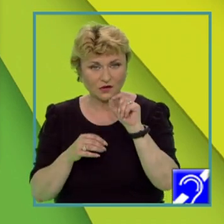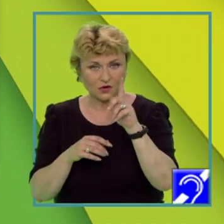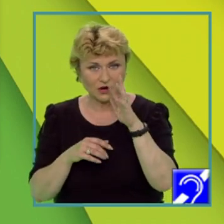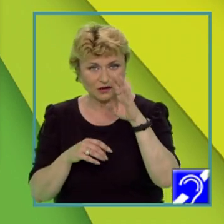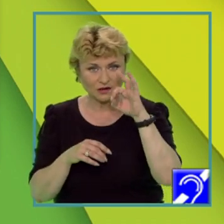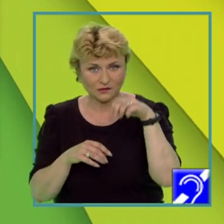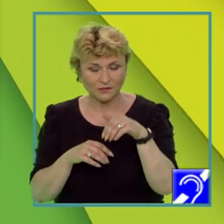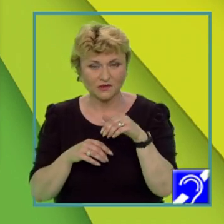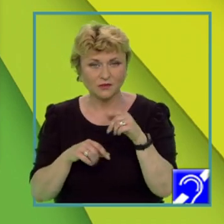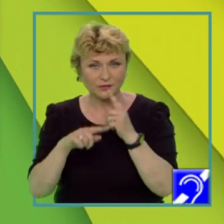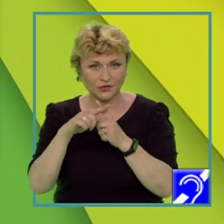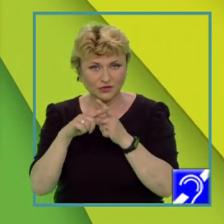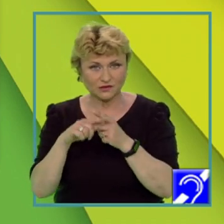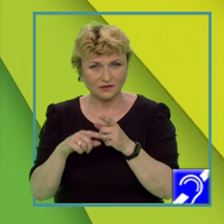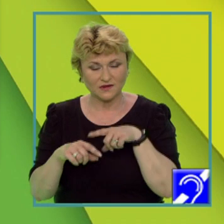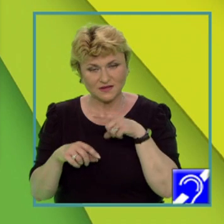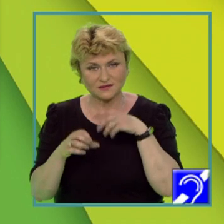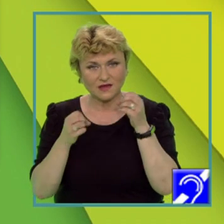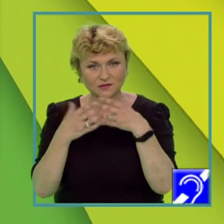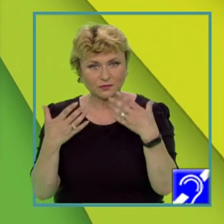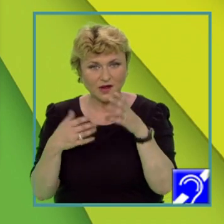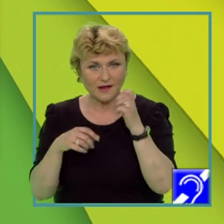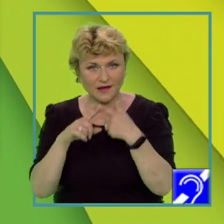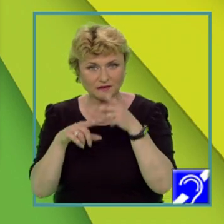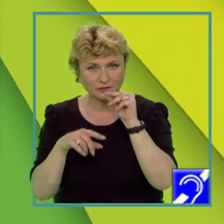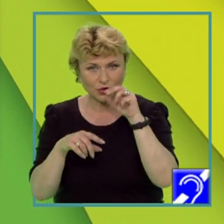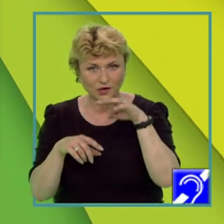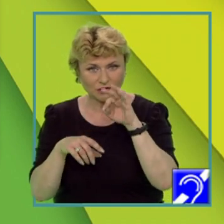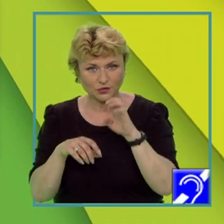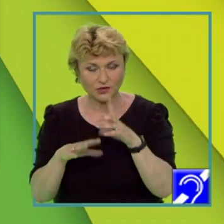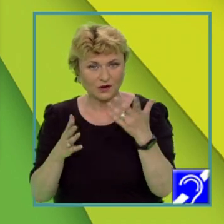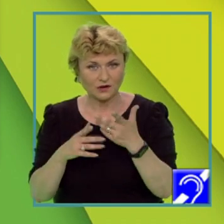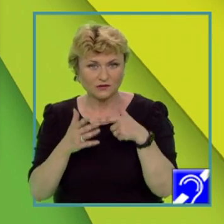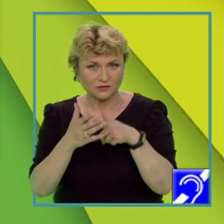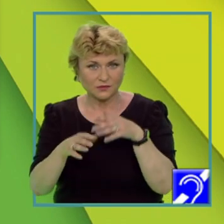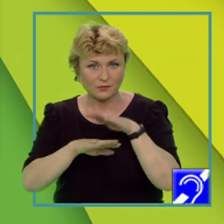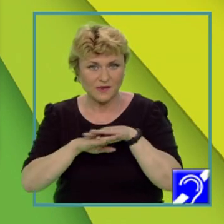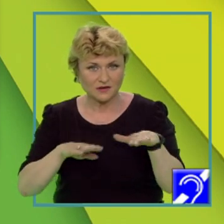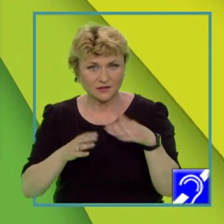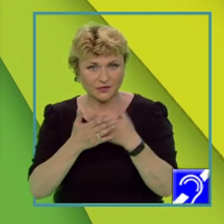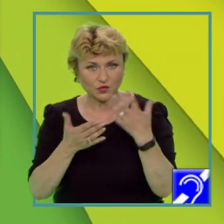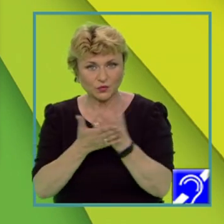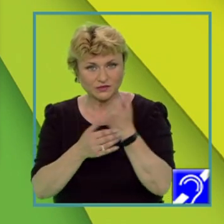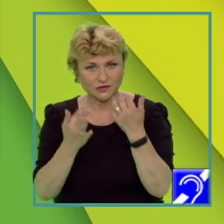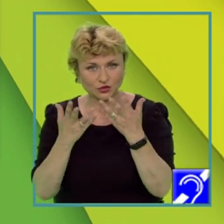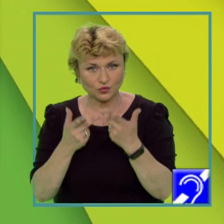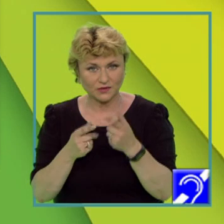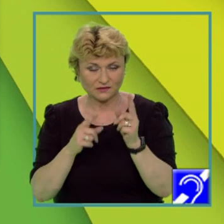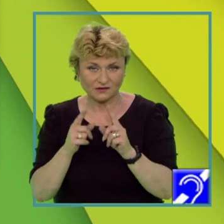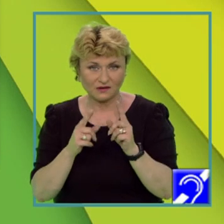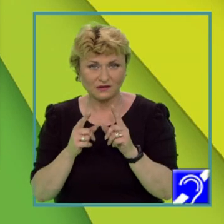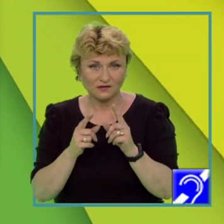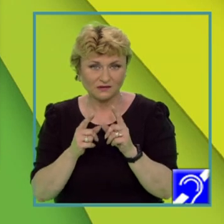intro bază este exponentul la care se ridică bază pentru a obține numărul de asemenea dacă x și y